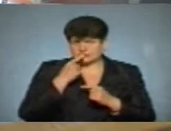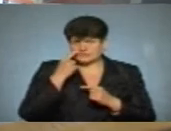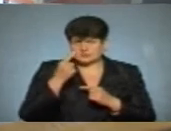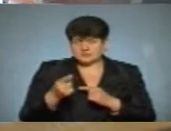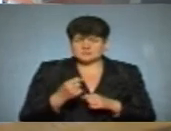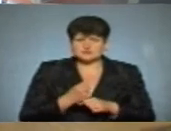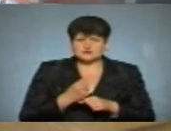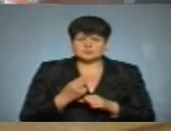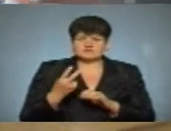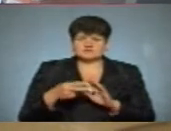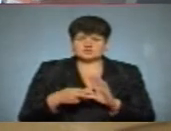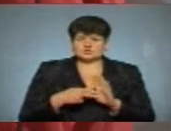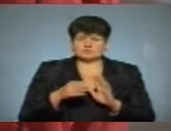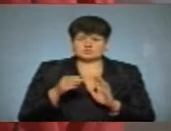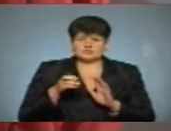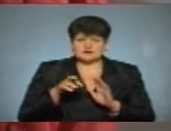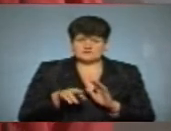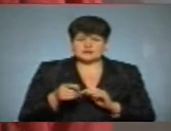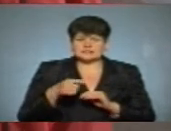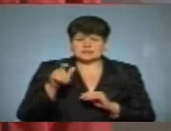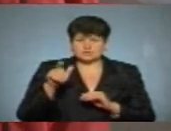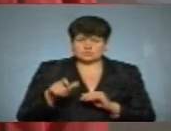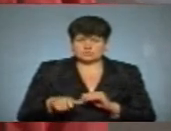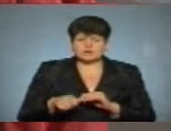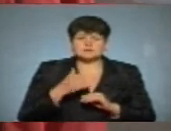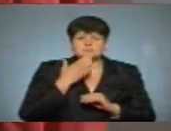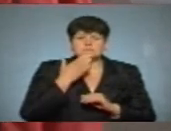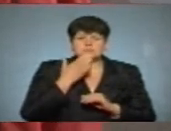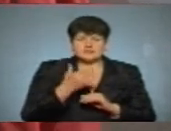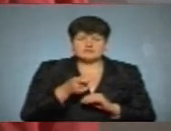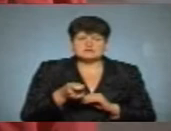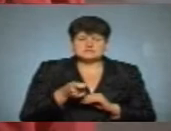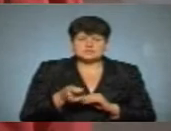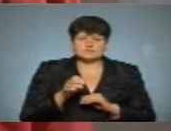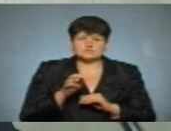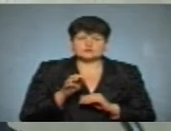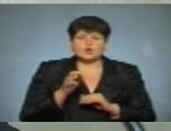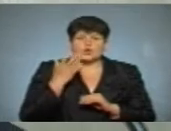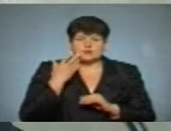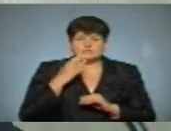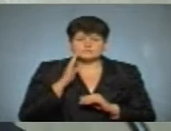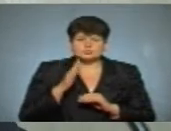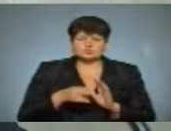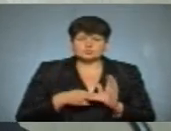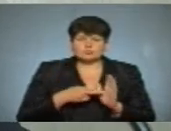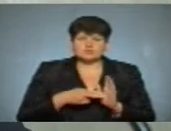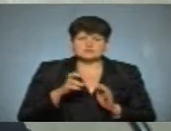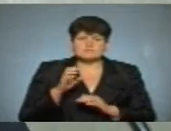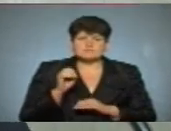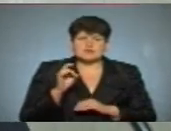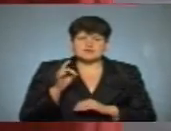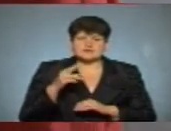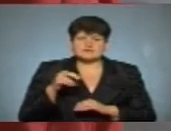сполучення працює з 27 травня. Тернополянин Микола Мадай запитує у касирки Оксани Свистун, коли буде потяг до